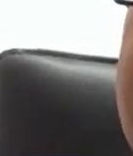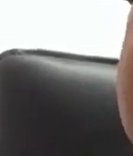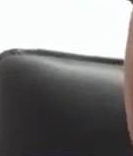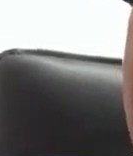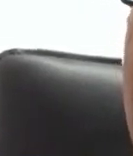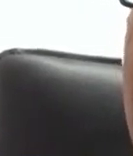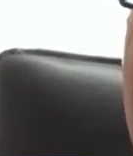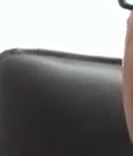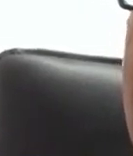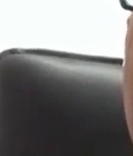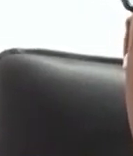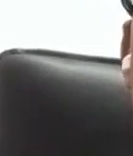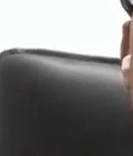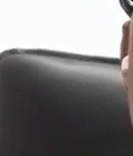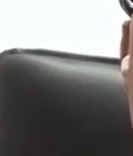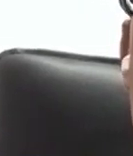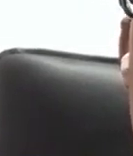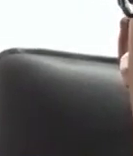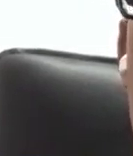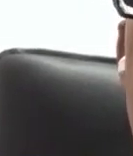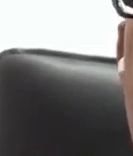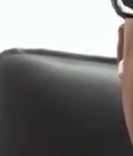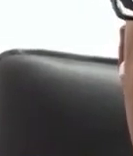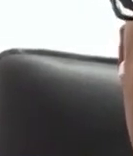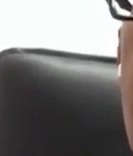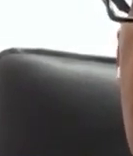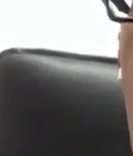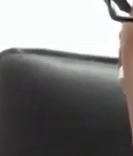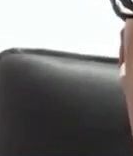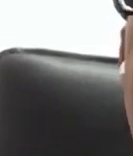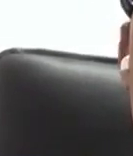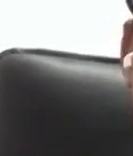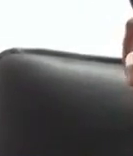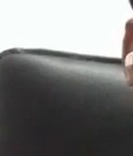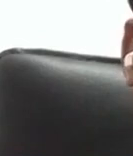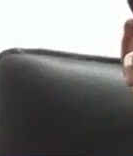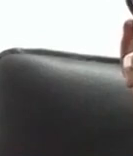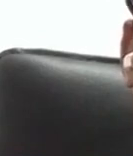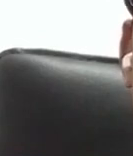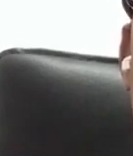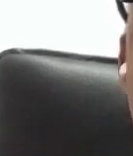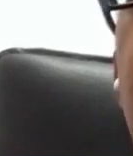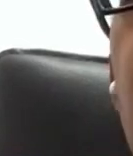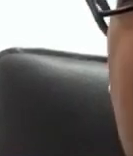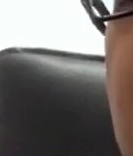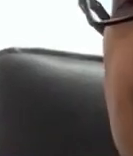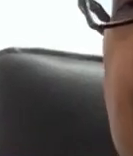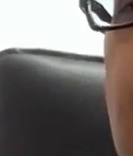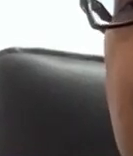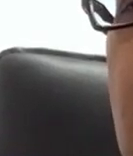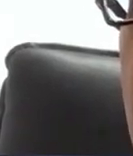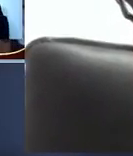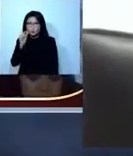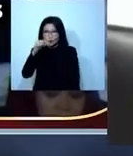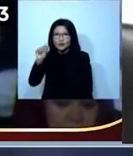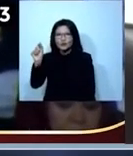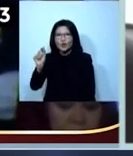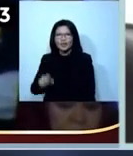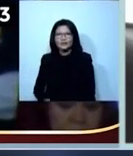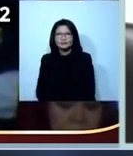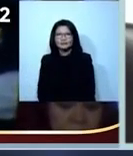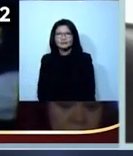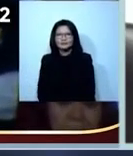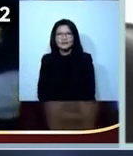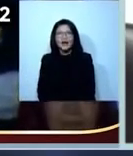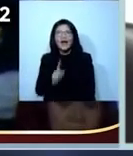memang nggak selesai. Ketika kemudian ini prosesi berjalan, orang misalnya kembali ke isu KKR. Ya. Pembentukan